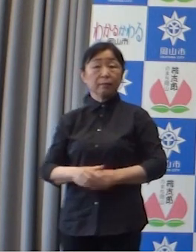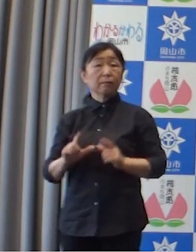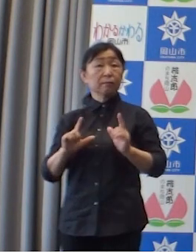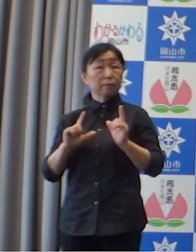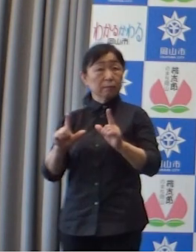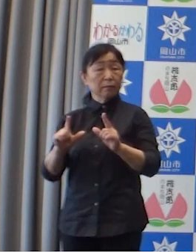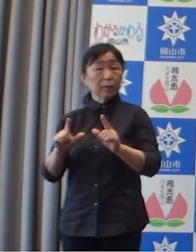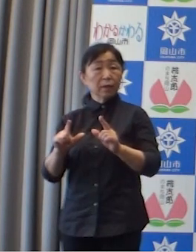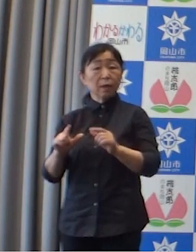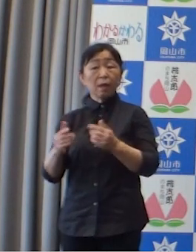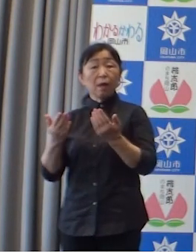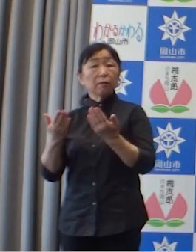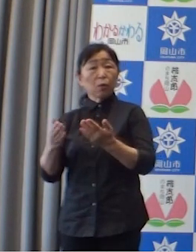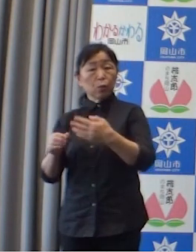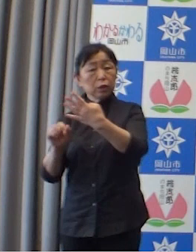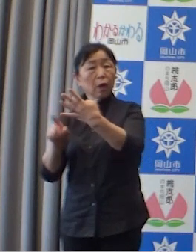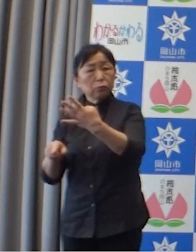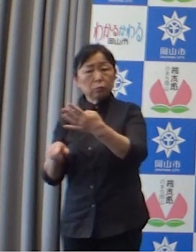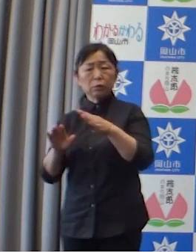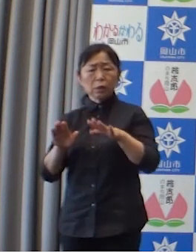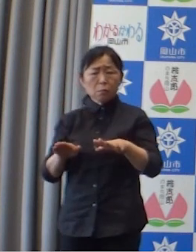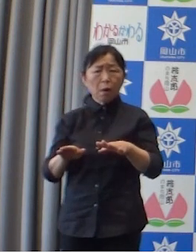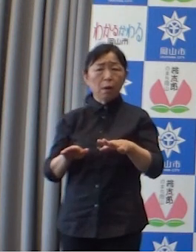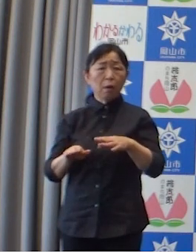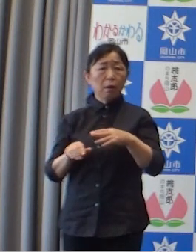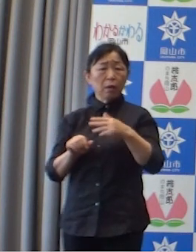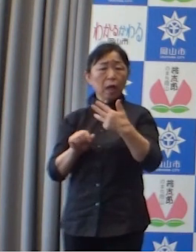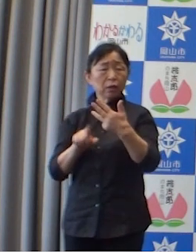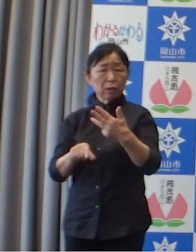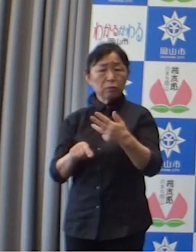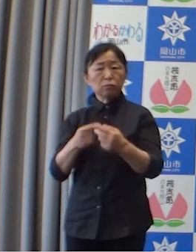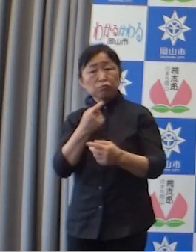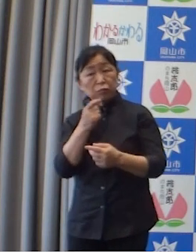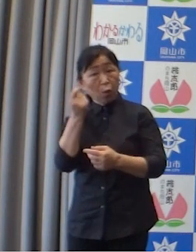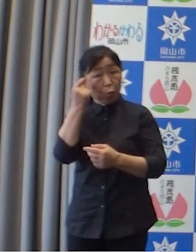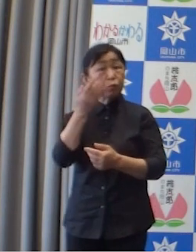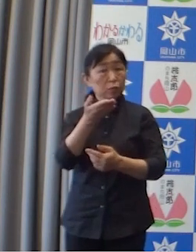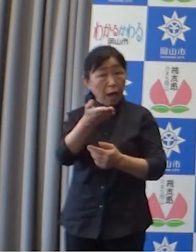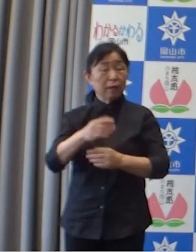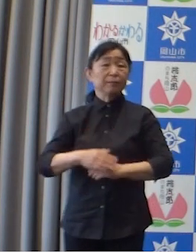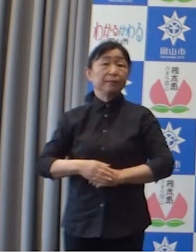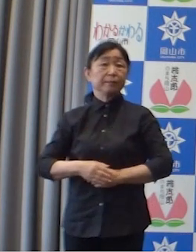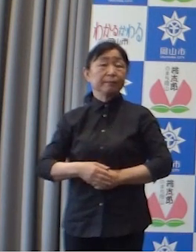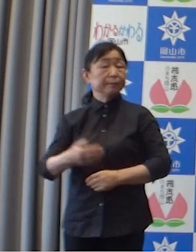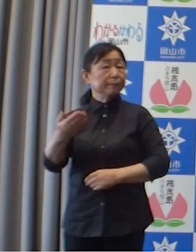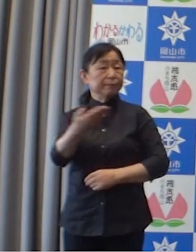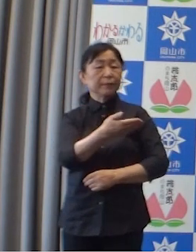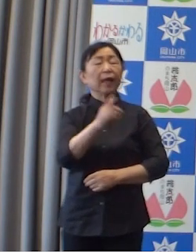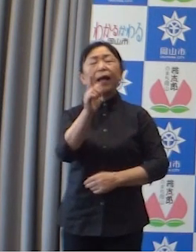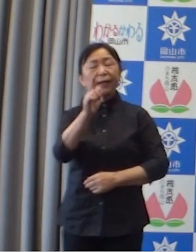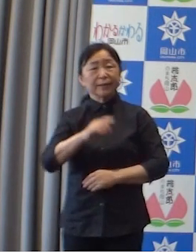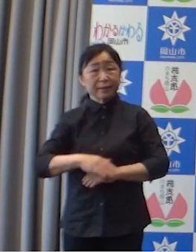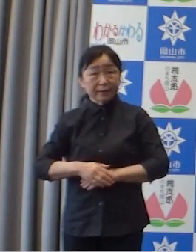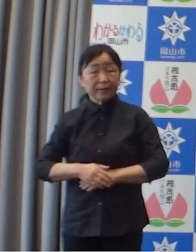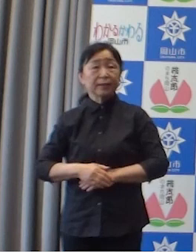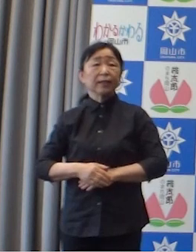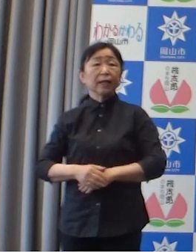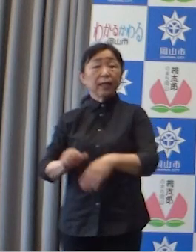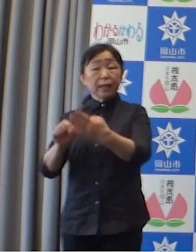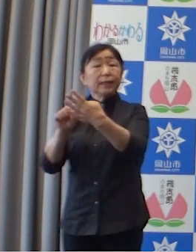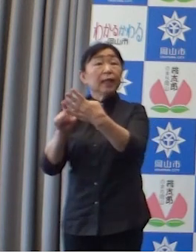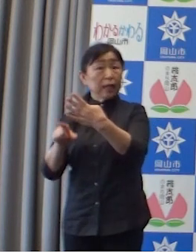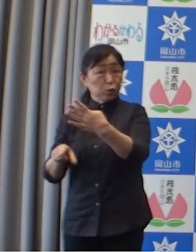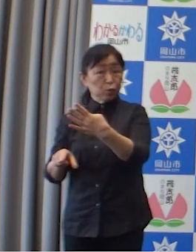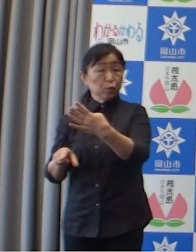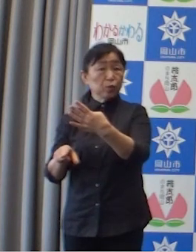月からかってこと？ あ、そういうわけではなくて、どういうこの学校での欠席遅刻連絡を LINE 上でできる